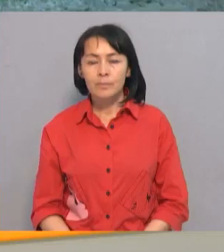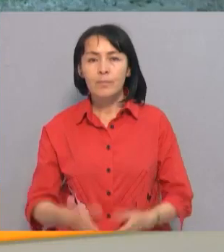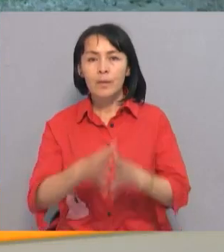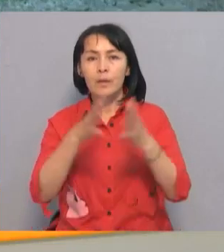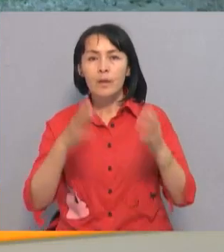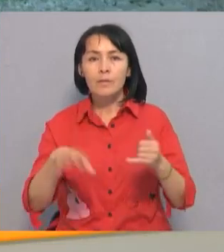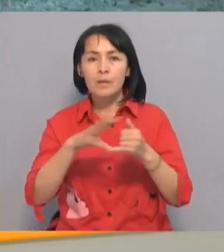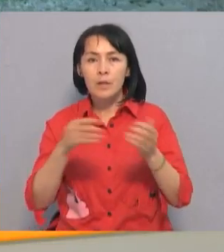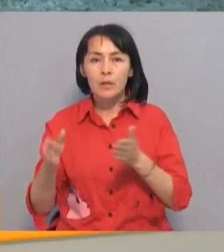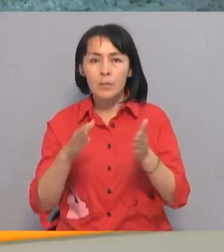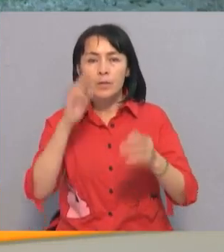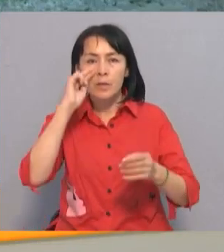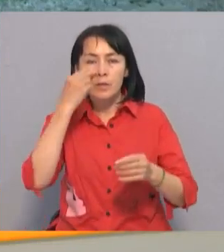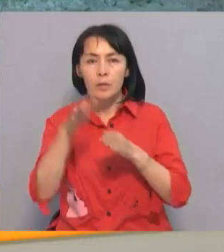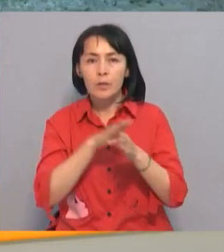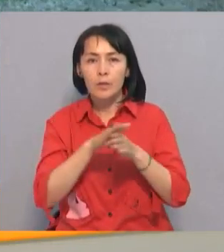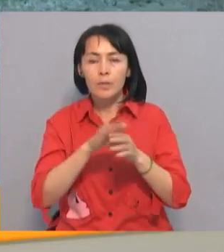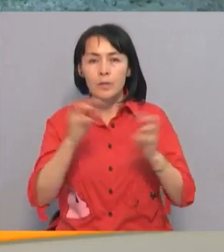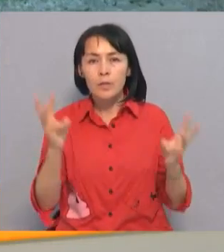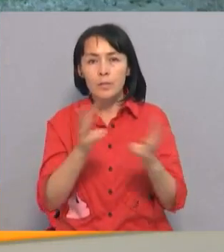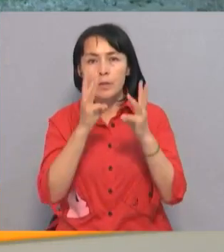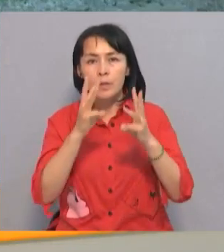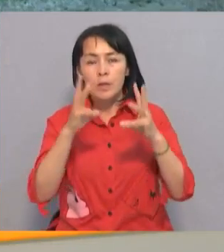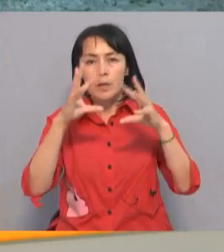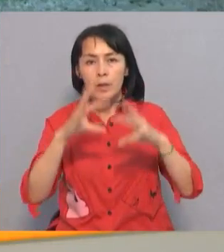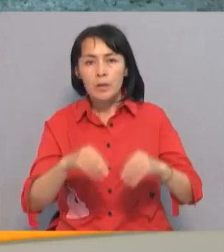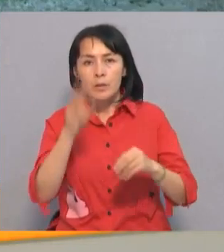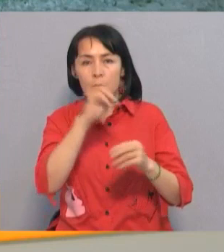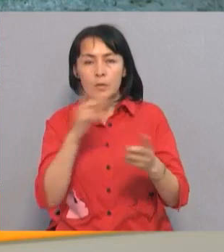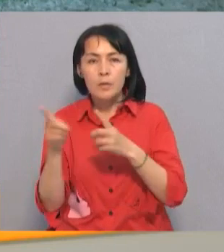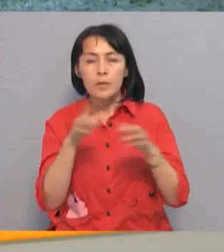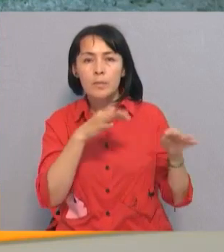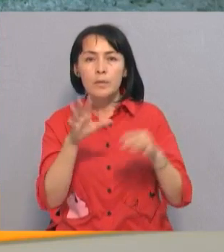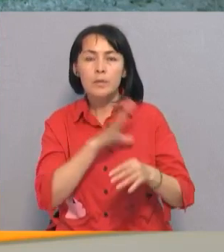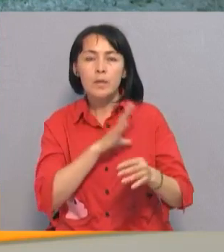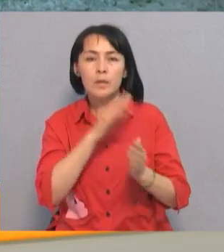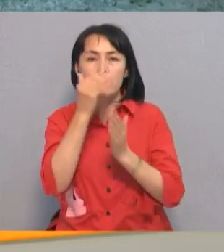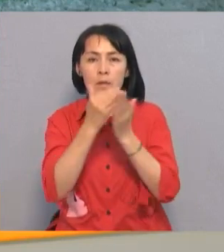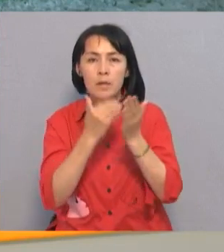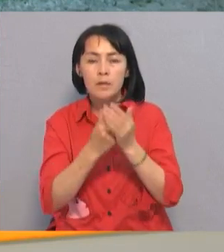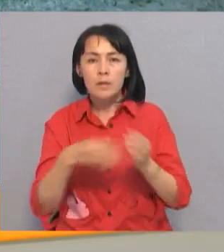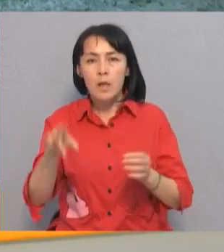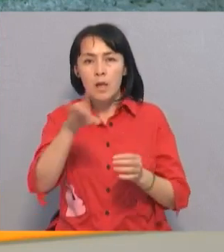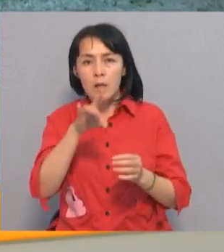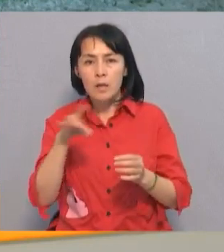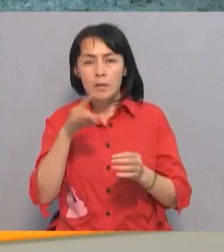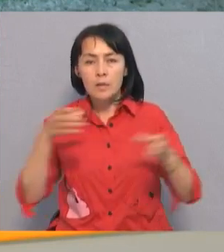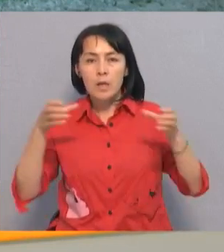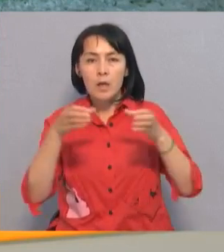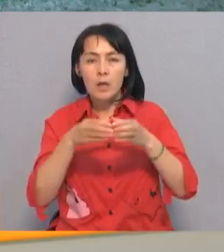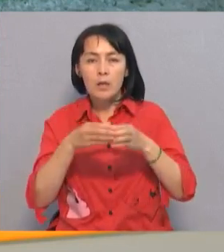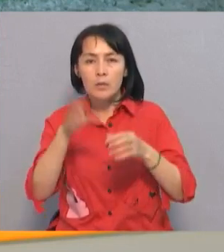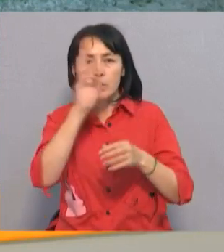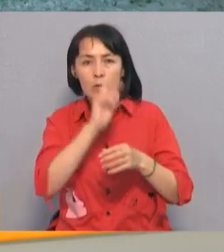на базе зелёного пояса в ШИМ Кенте прошли пожарно тактические учения мероприятие было организовано в рамках республиканского командно